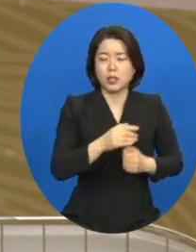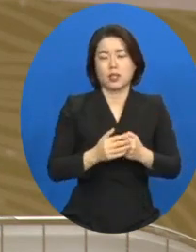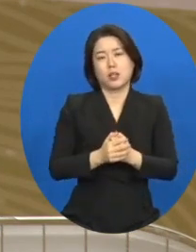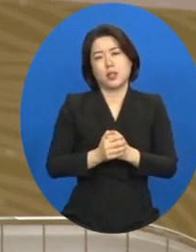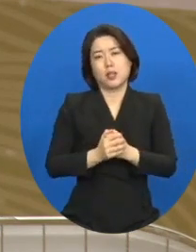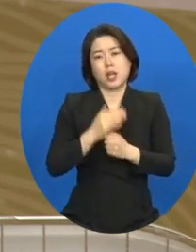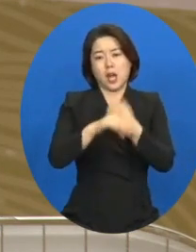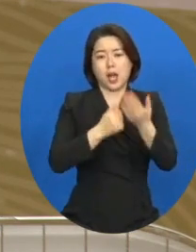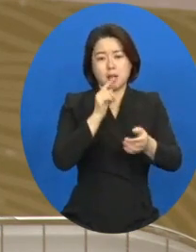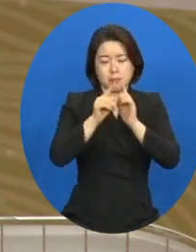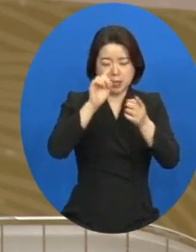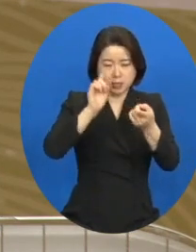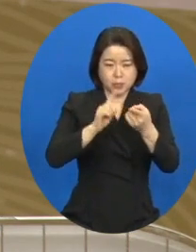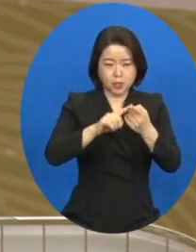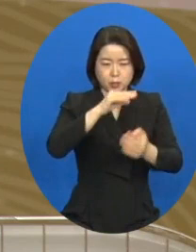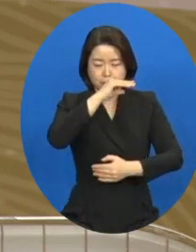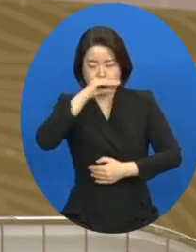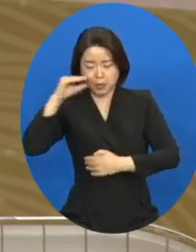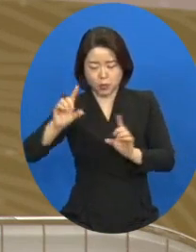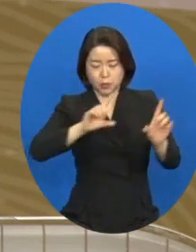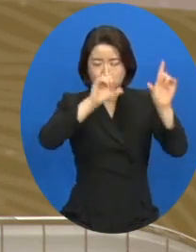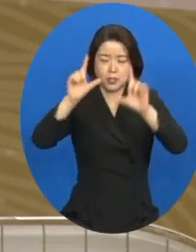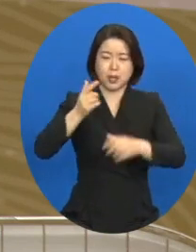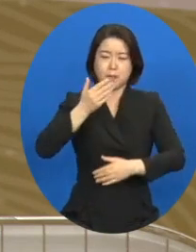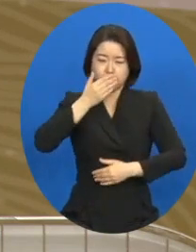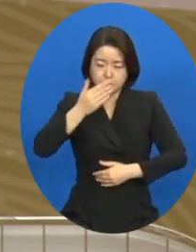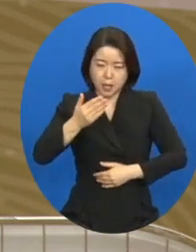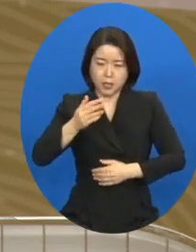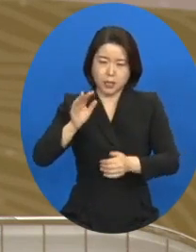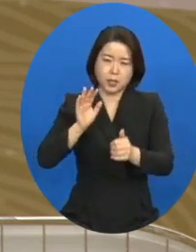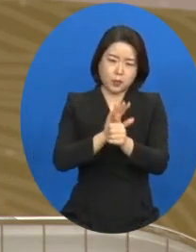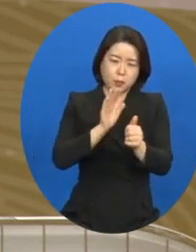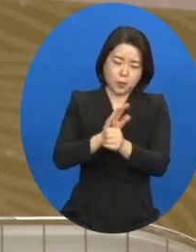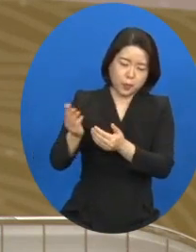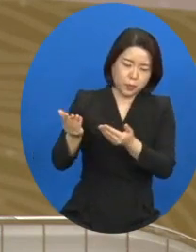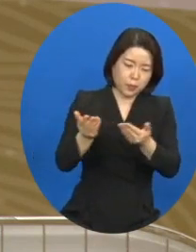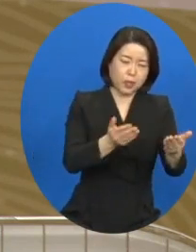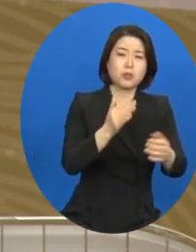하나님의 말씀대로 바로 살 수 있게 해주시는 하나님이세요.